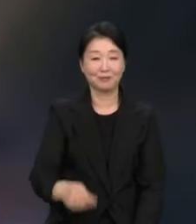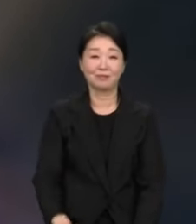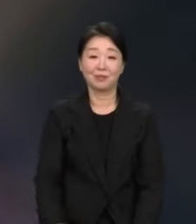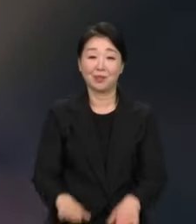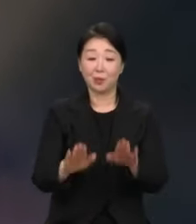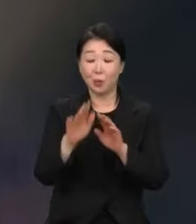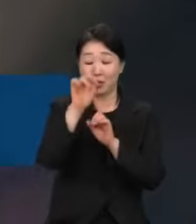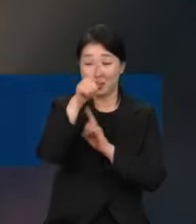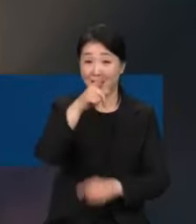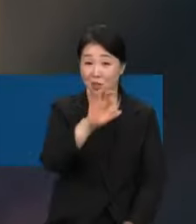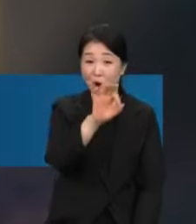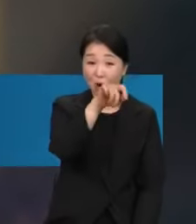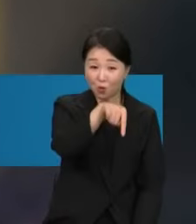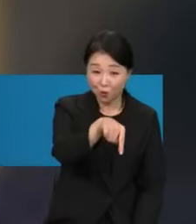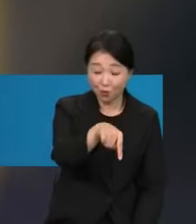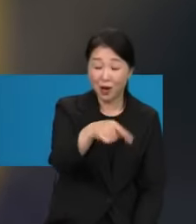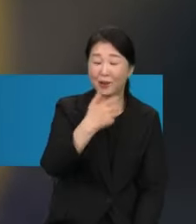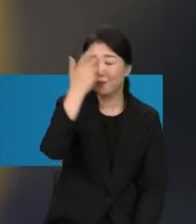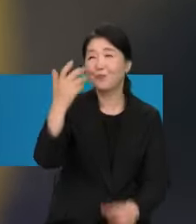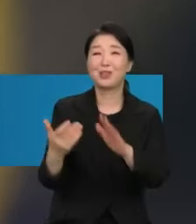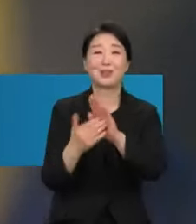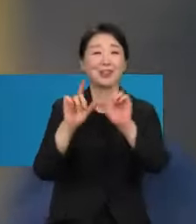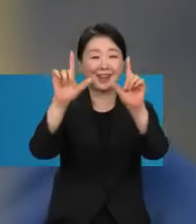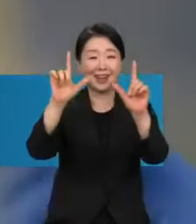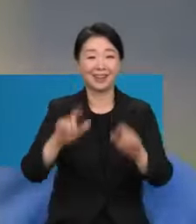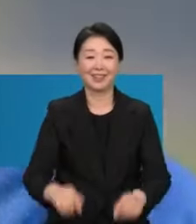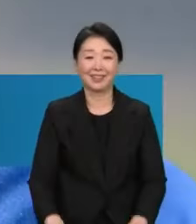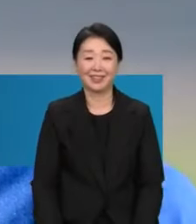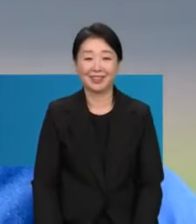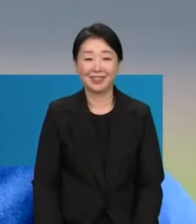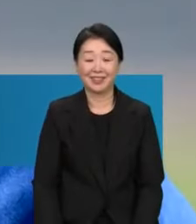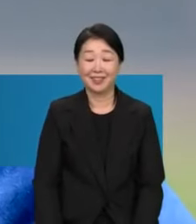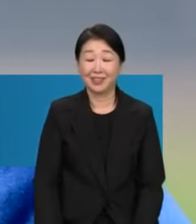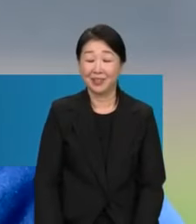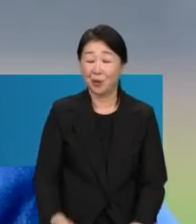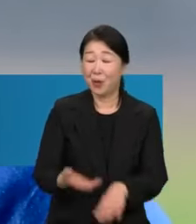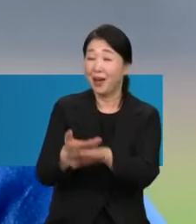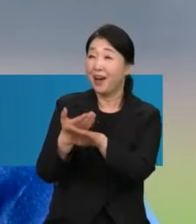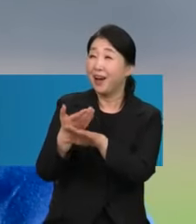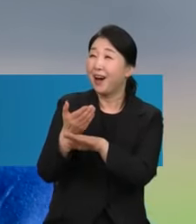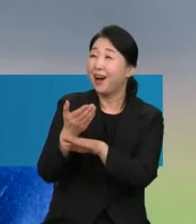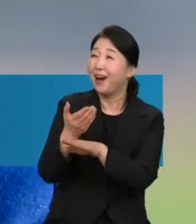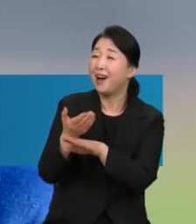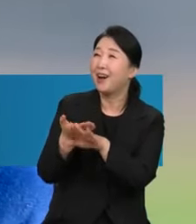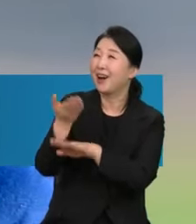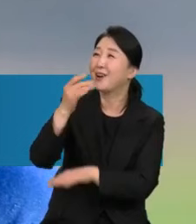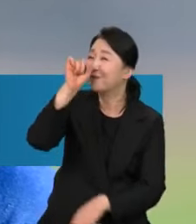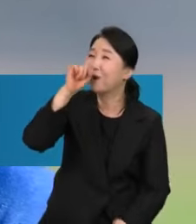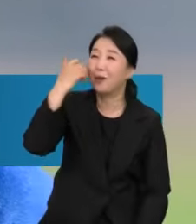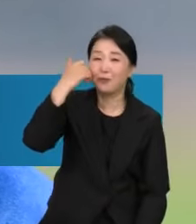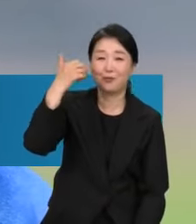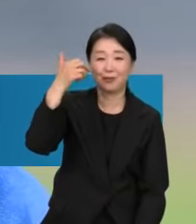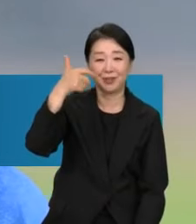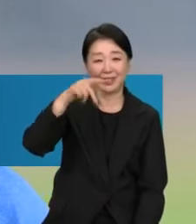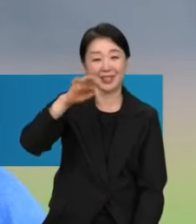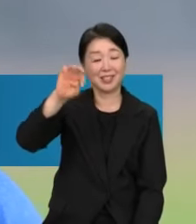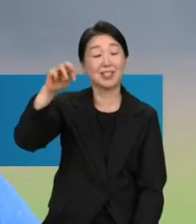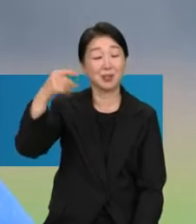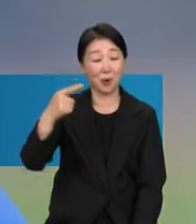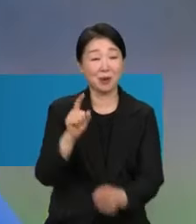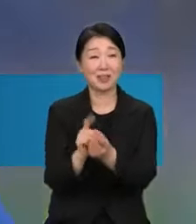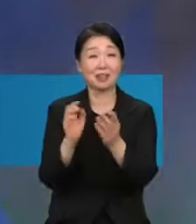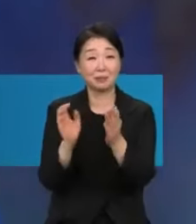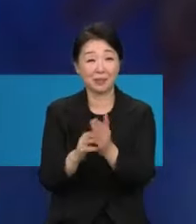오늘은 이정우에게 꿈이 이뤄진 날입니다. 드디어 우상 이치로를 만났는데요. 왼손 투수를 상대로 안타를